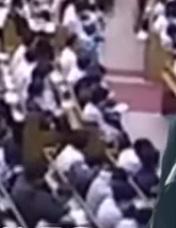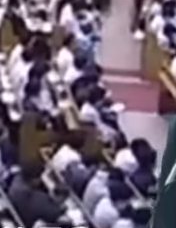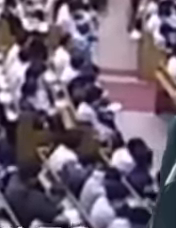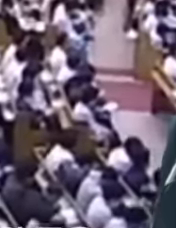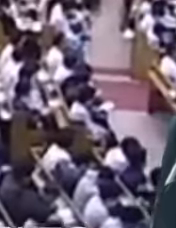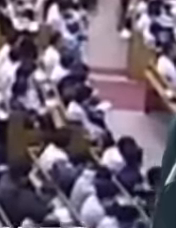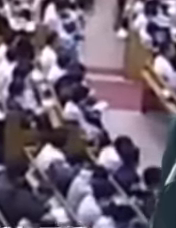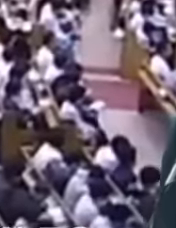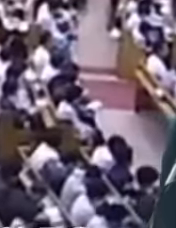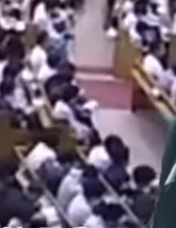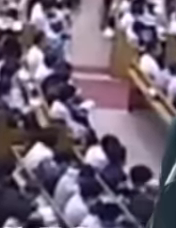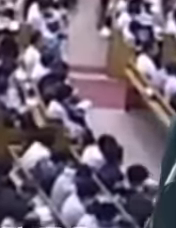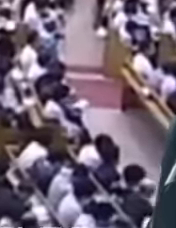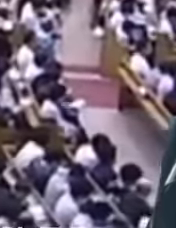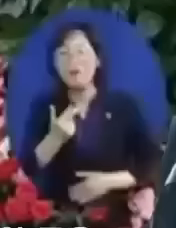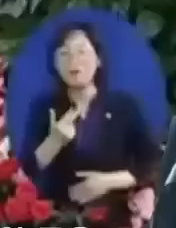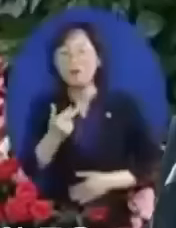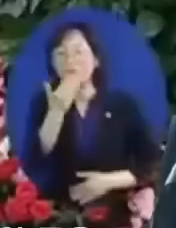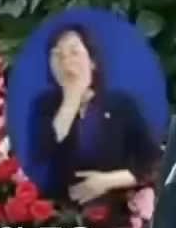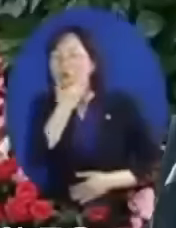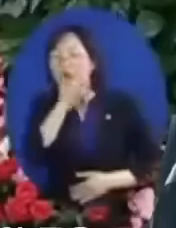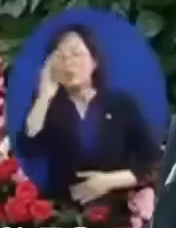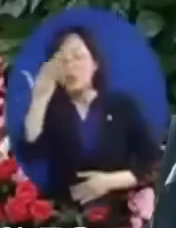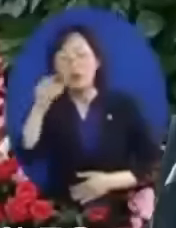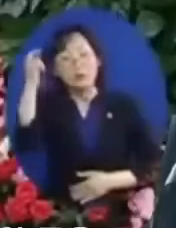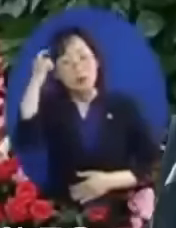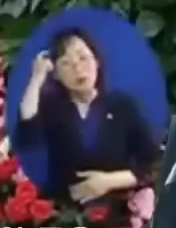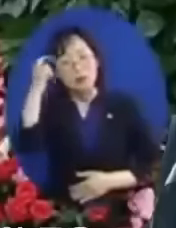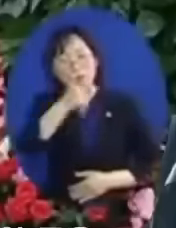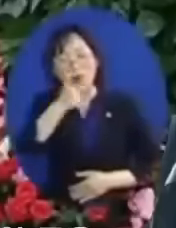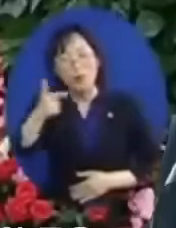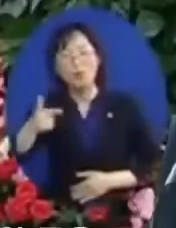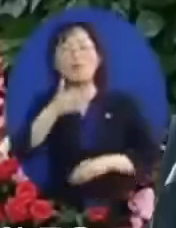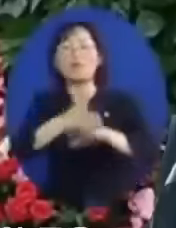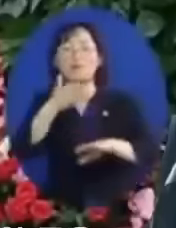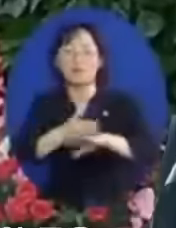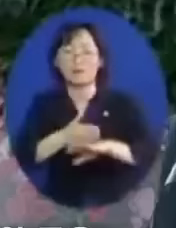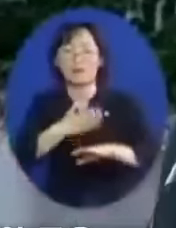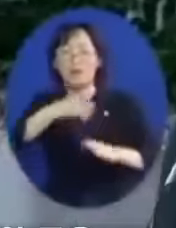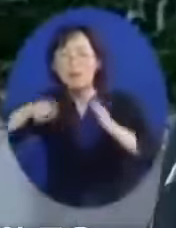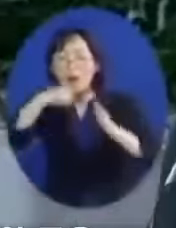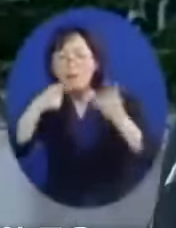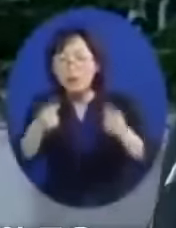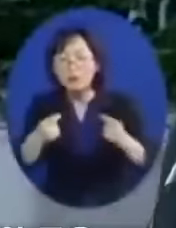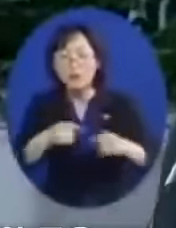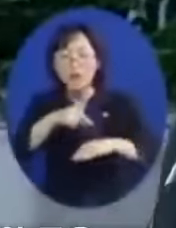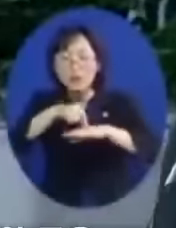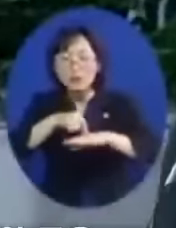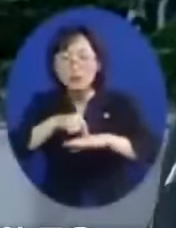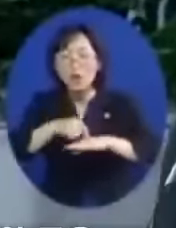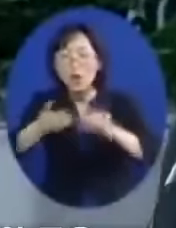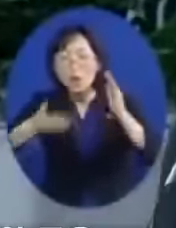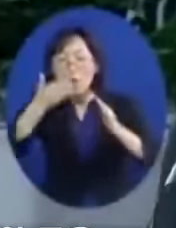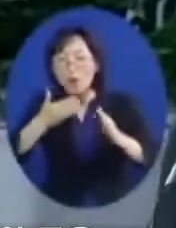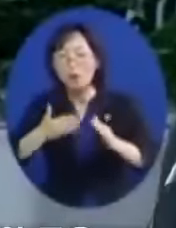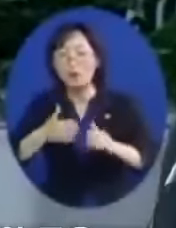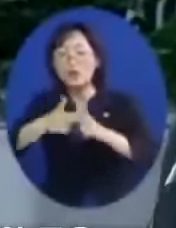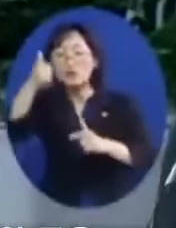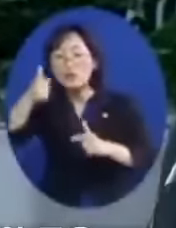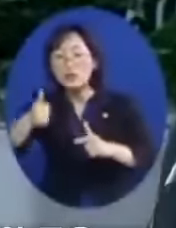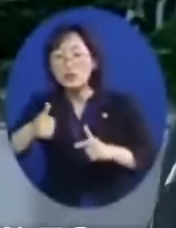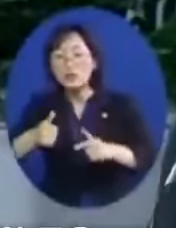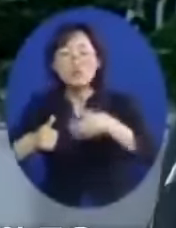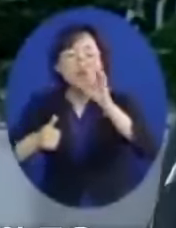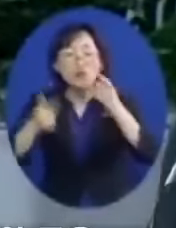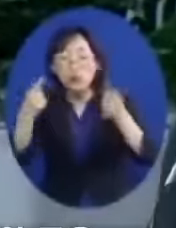죽음이 나의 생명의 영양분이 되신다고 생각하니 황송하지요. 내가 밥 먹듯이 예수님의 살을 먹고 물 마시듯이 예수님의